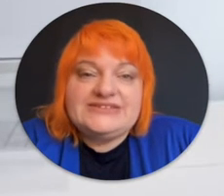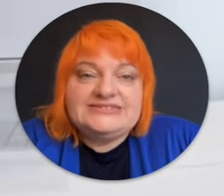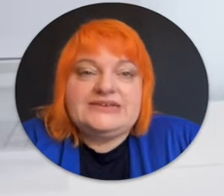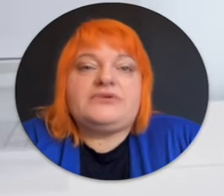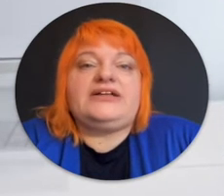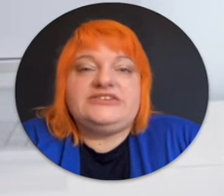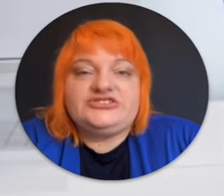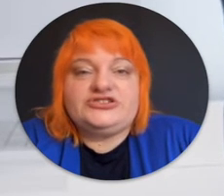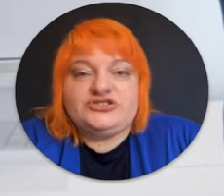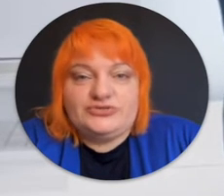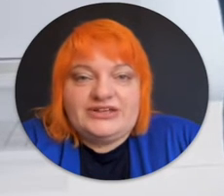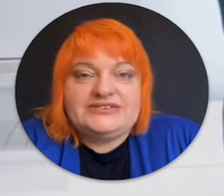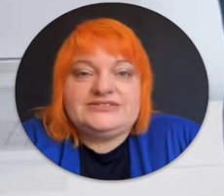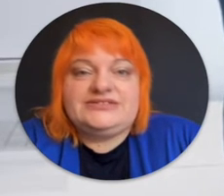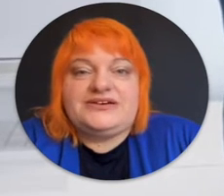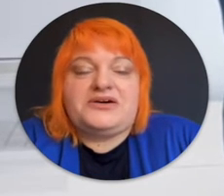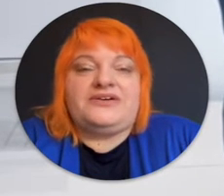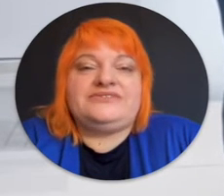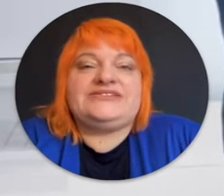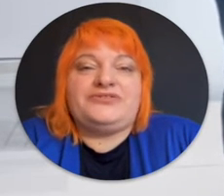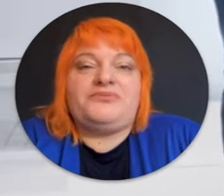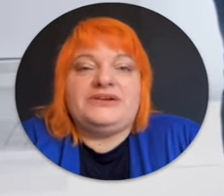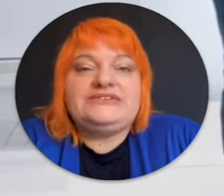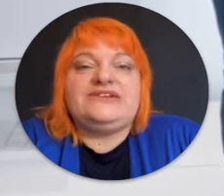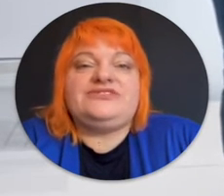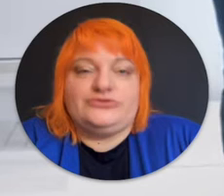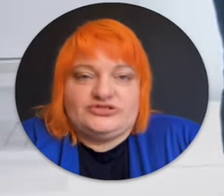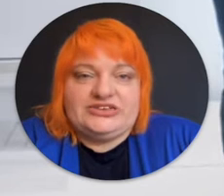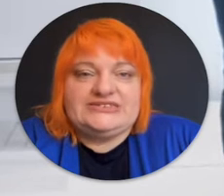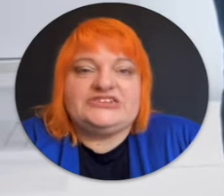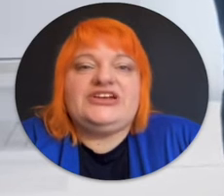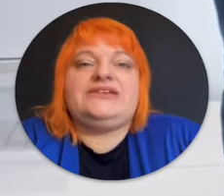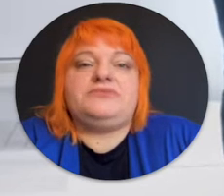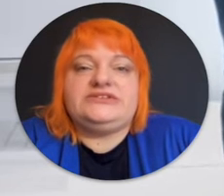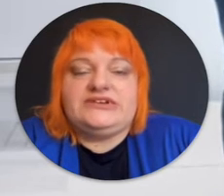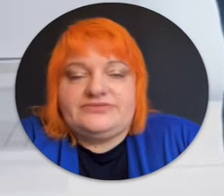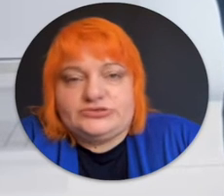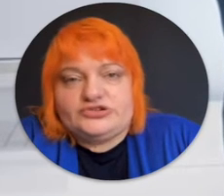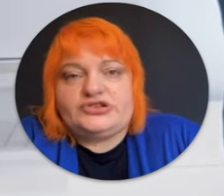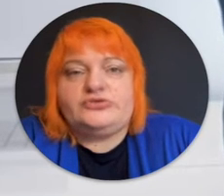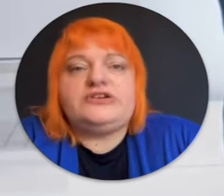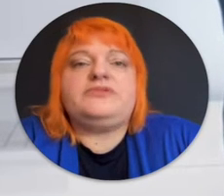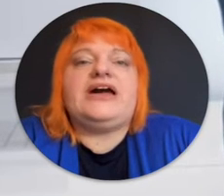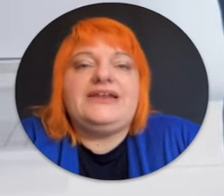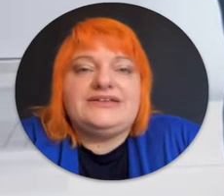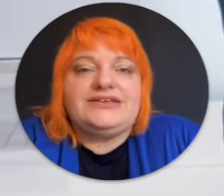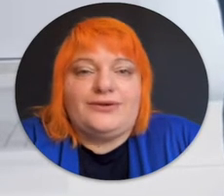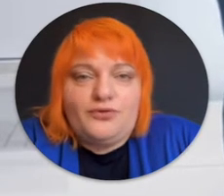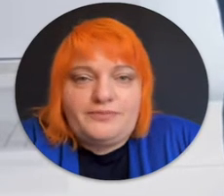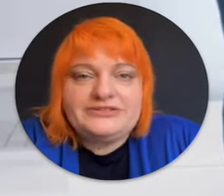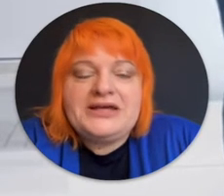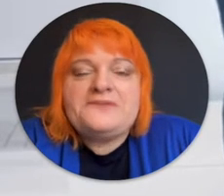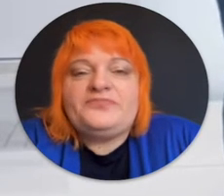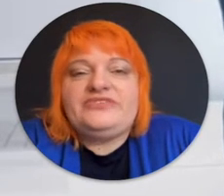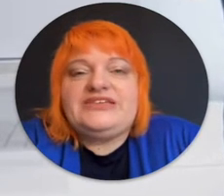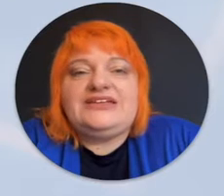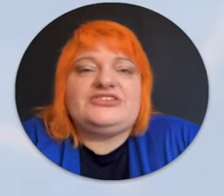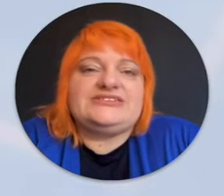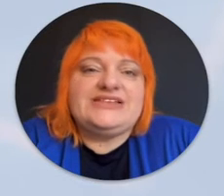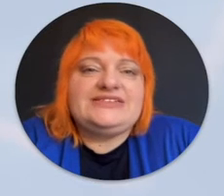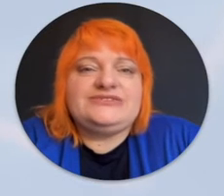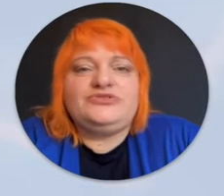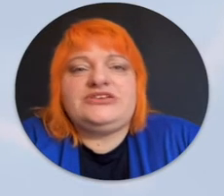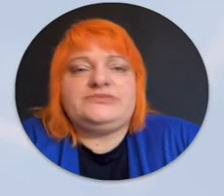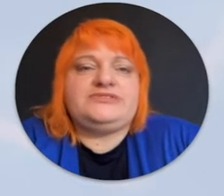Специалистами по трансляциям, конечно же, у нас в основном были телевизионщики. Изначально были телевизионщики. У них многолетний опыт